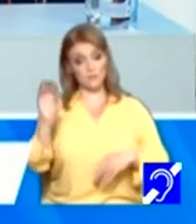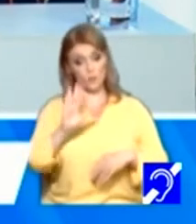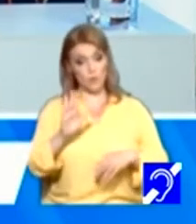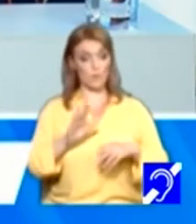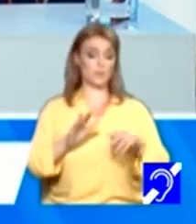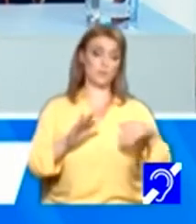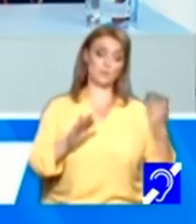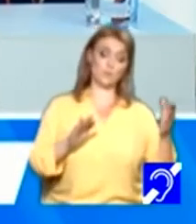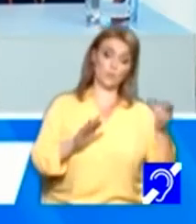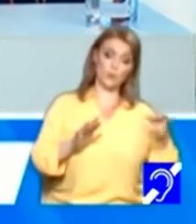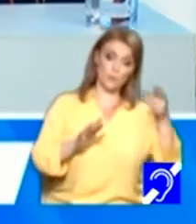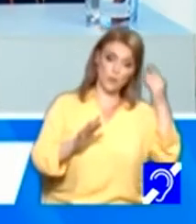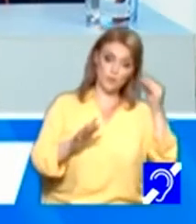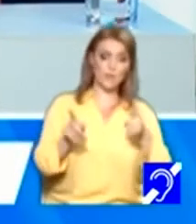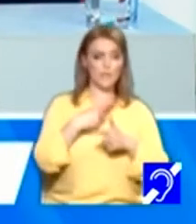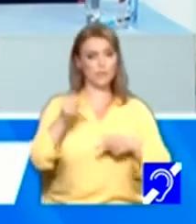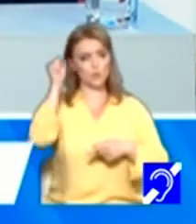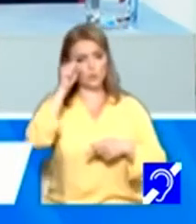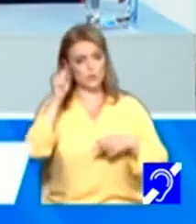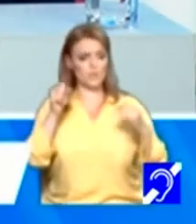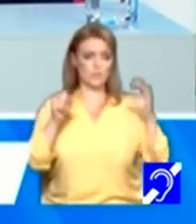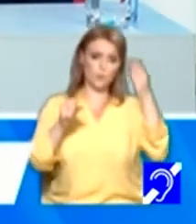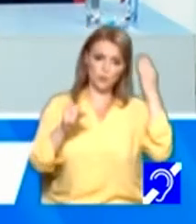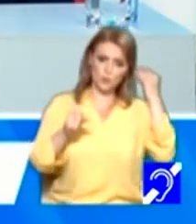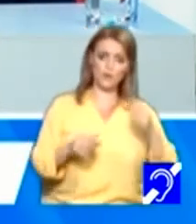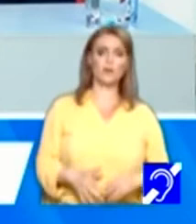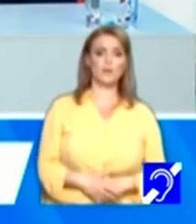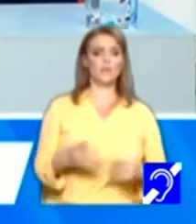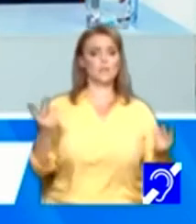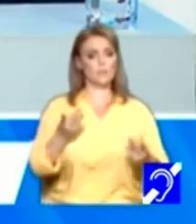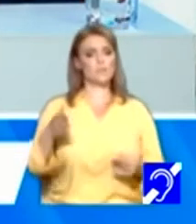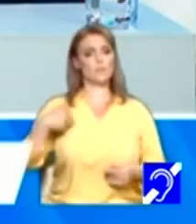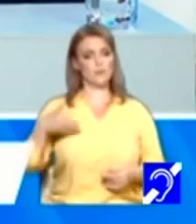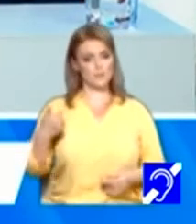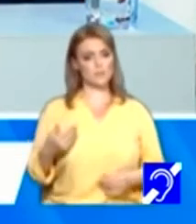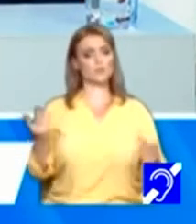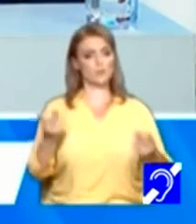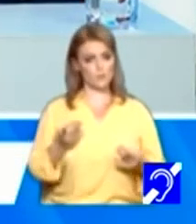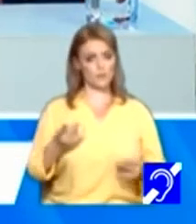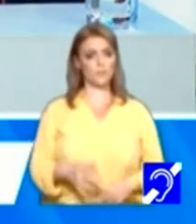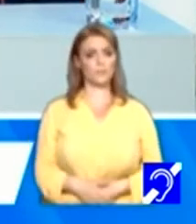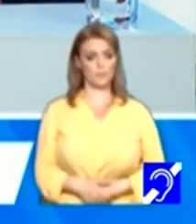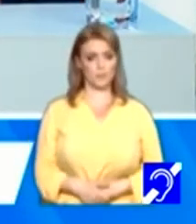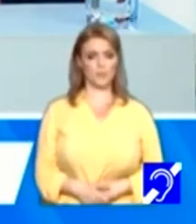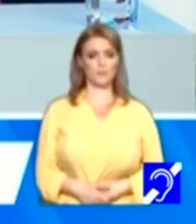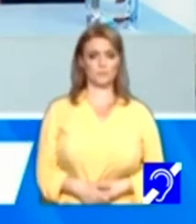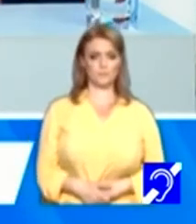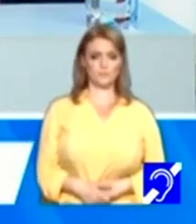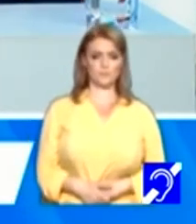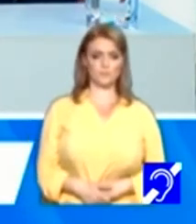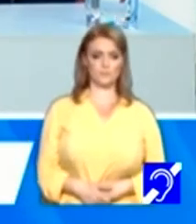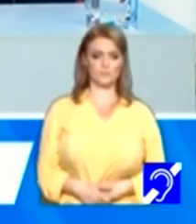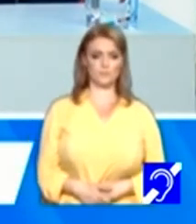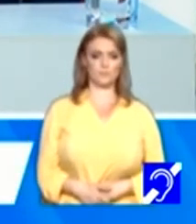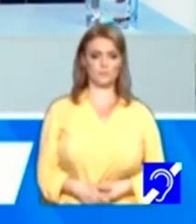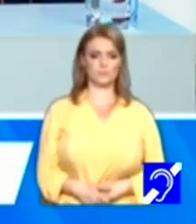Europeană, fie acordul cu Turcia, Republica Moldova, drepturile Republicii Moldova sunt un pic ofensate sau pur și